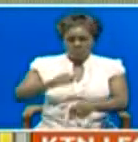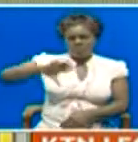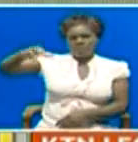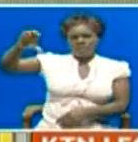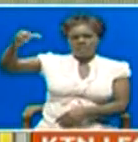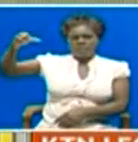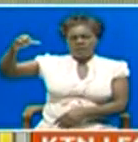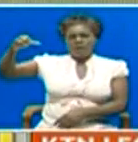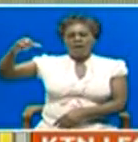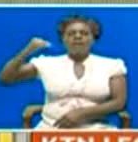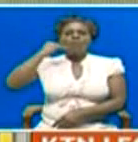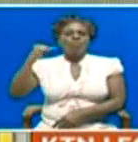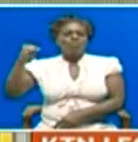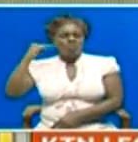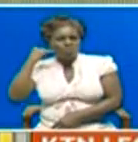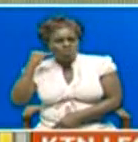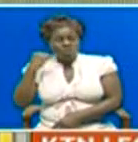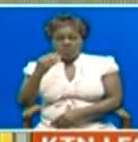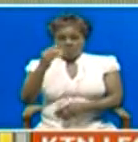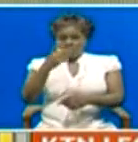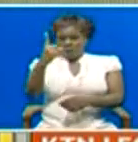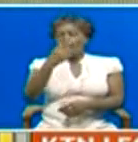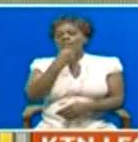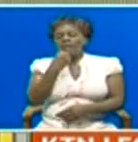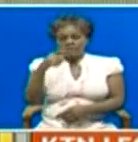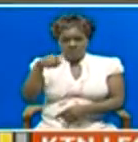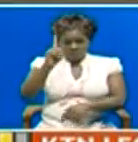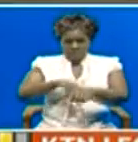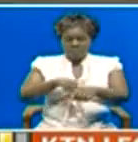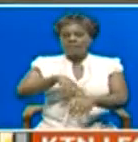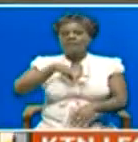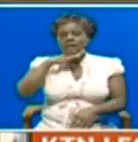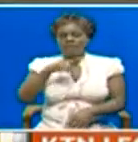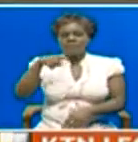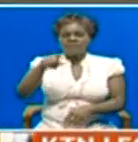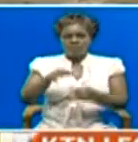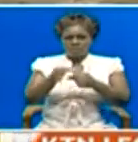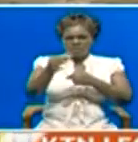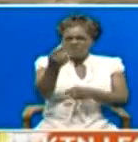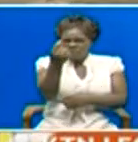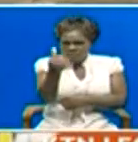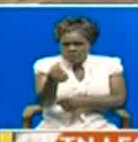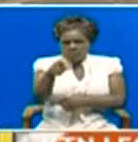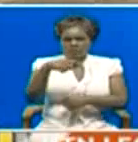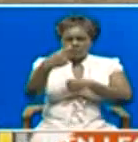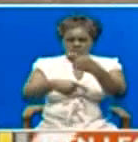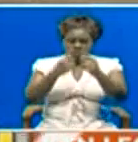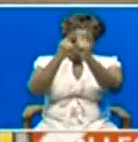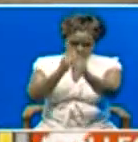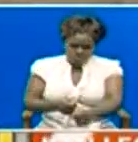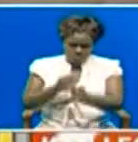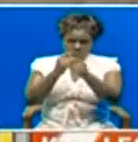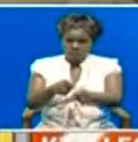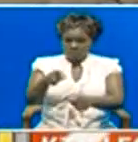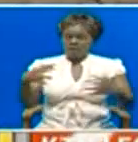la Barut, kaunti ya Nakuru. Bernard Sang, ambaye wakati wa kisa hicho alikuwa umbali wa mita chache akiendeleza uchimbaji,